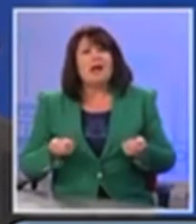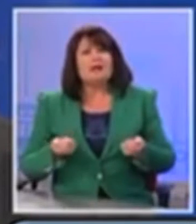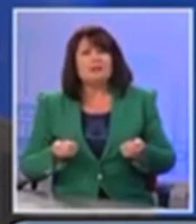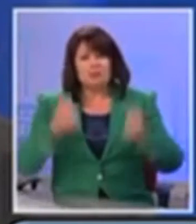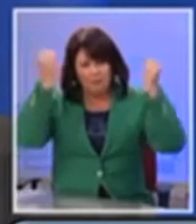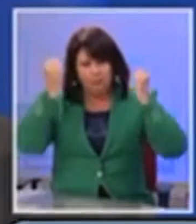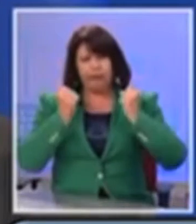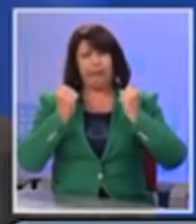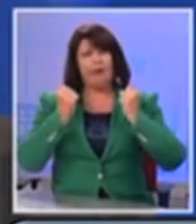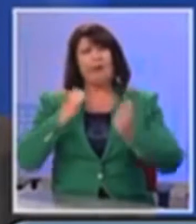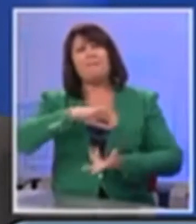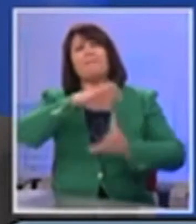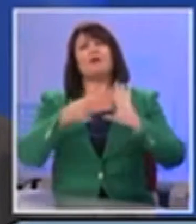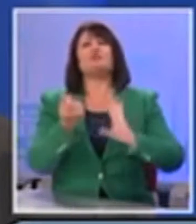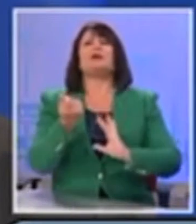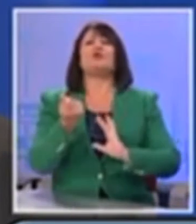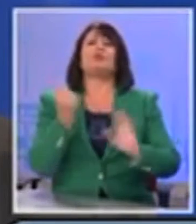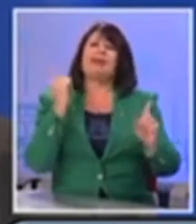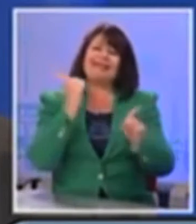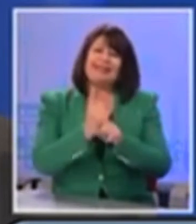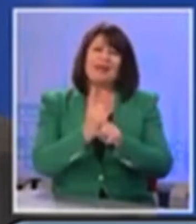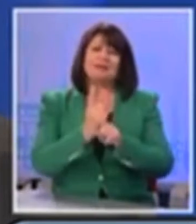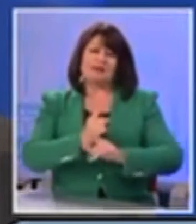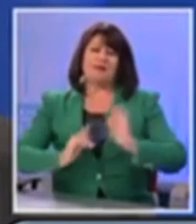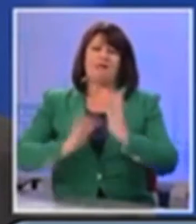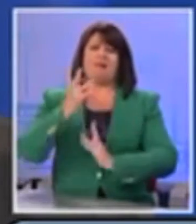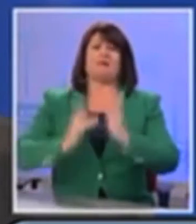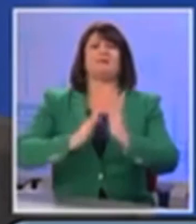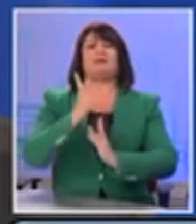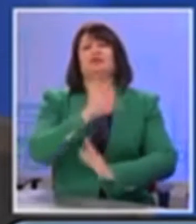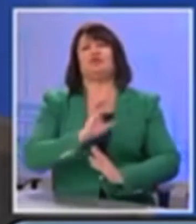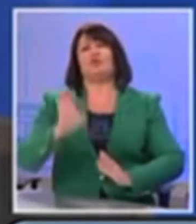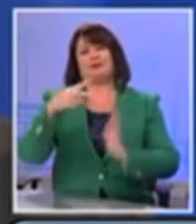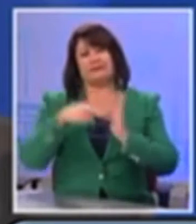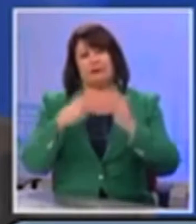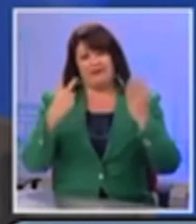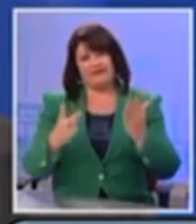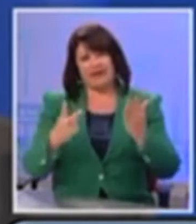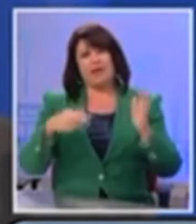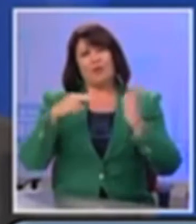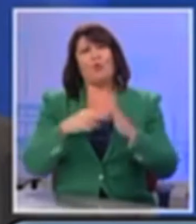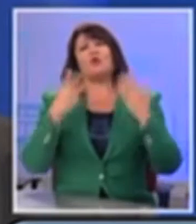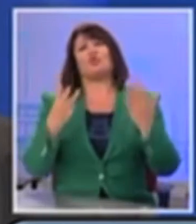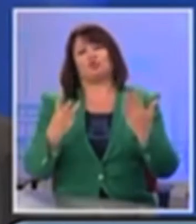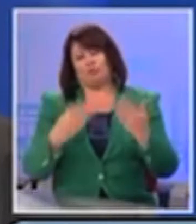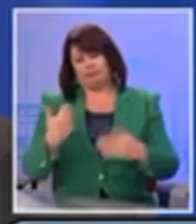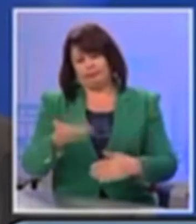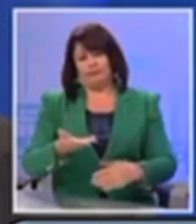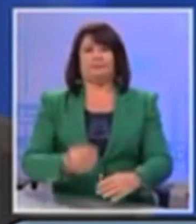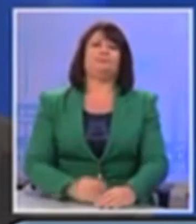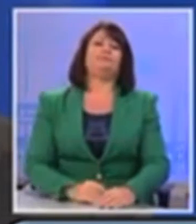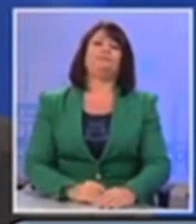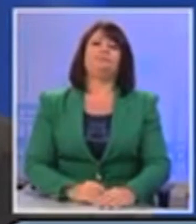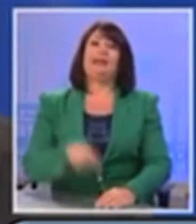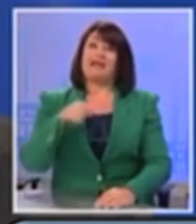2007-2008. Ces trois principes que j'ai proposé d'ajouter aux 9 principes déjà présents